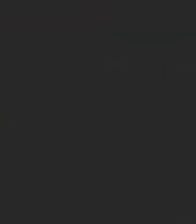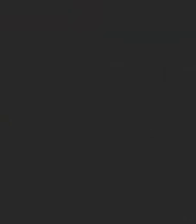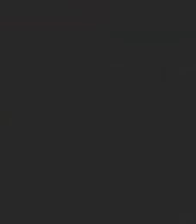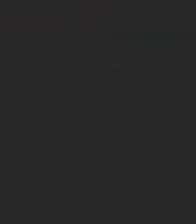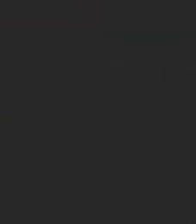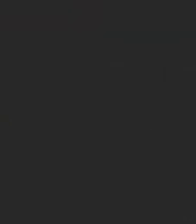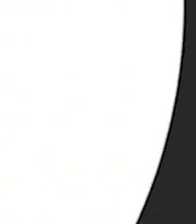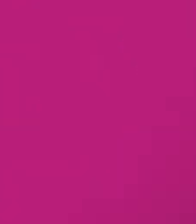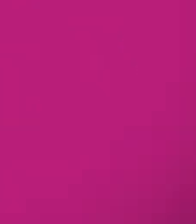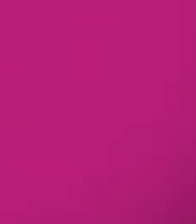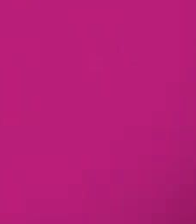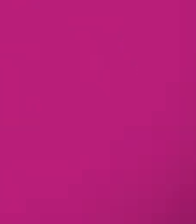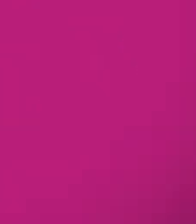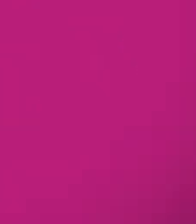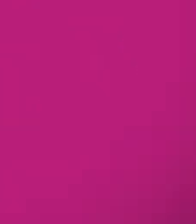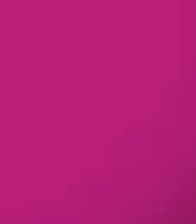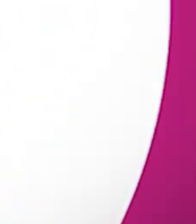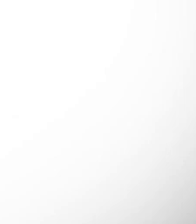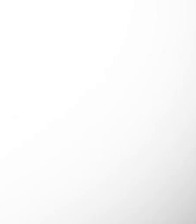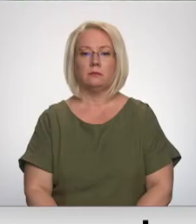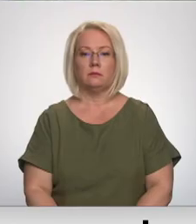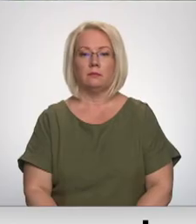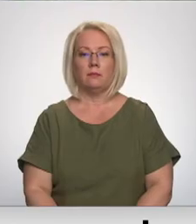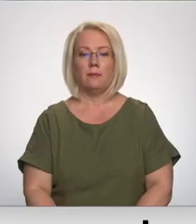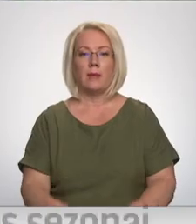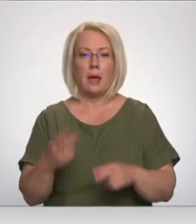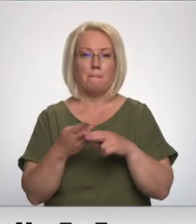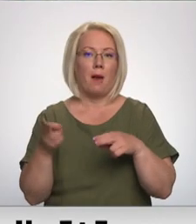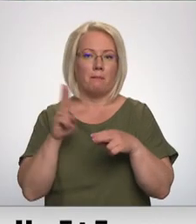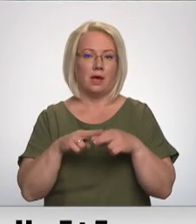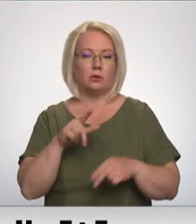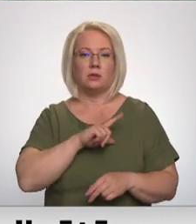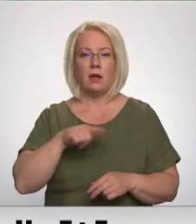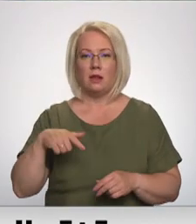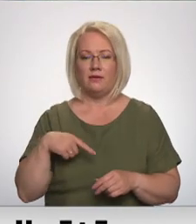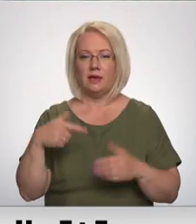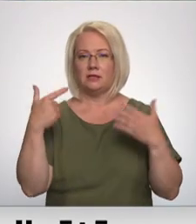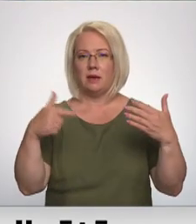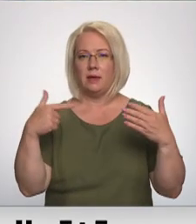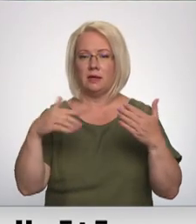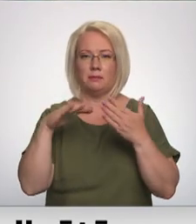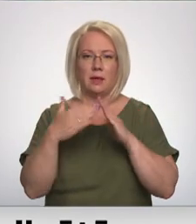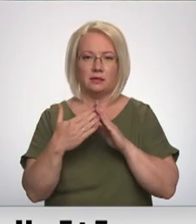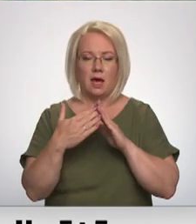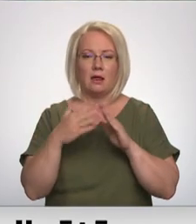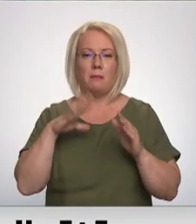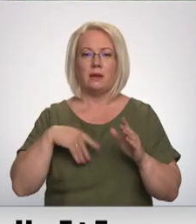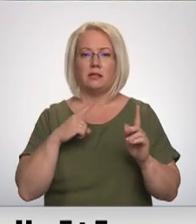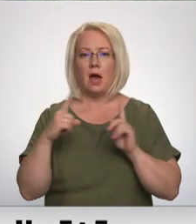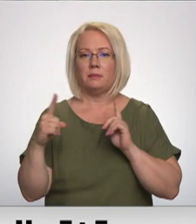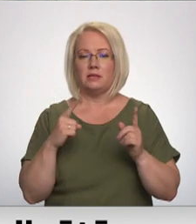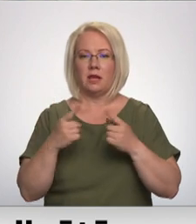Re, viss ēters ir te! Papildus Latvijas vairāk nekā 70 pilsētām pēc